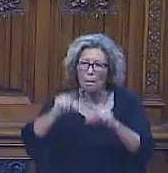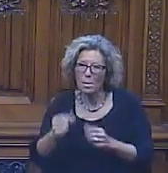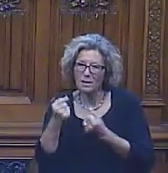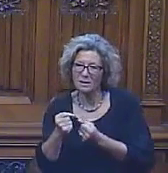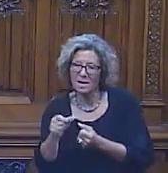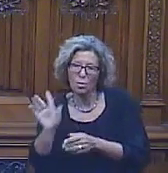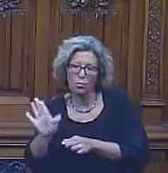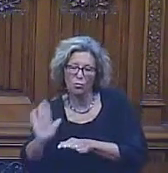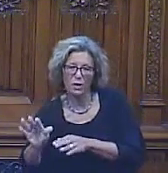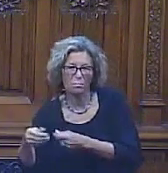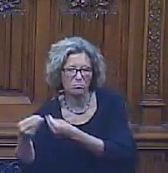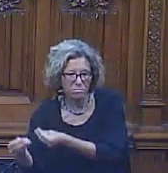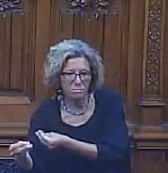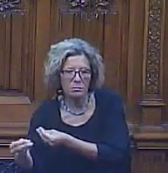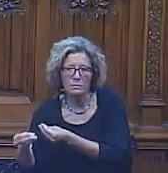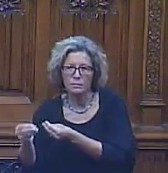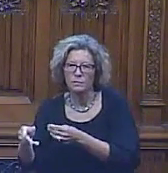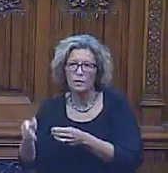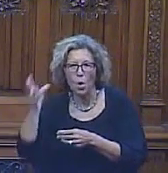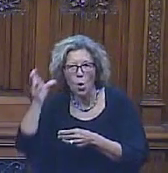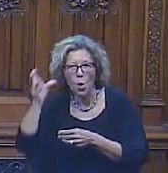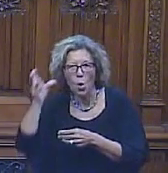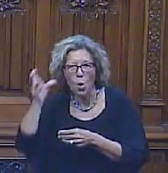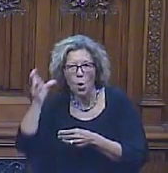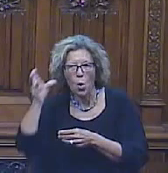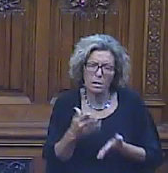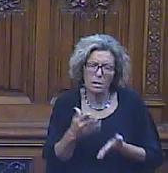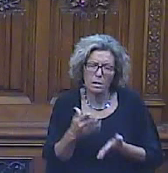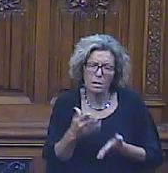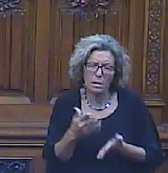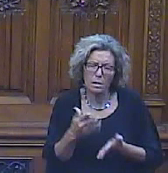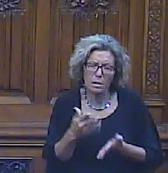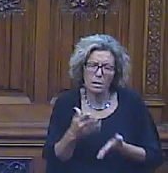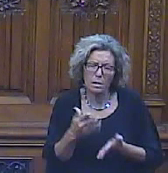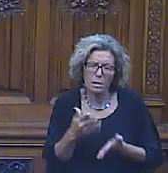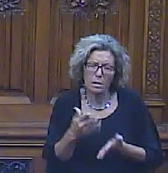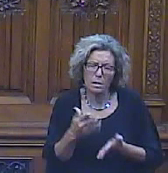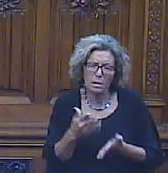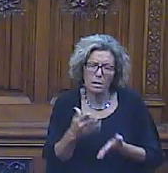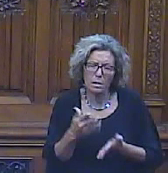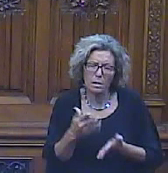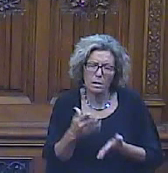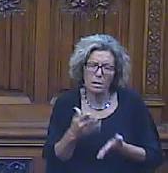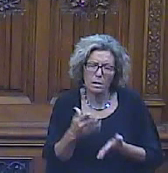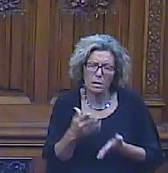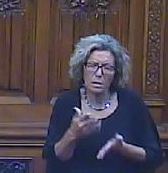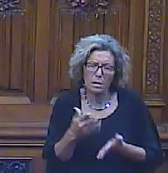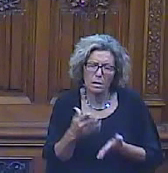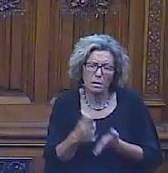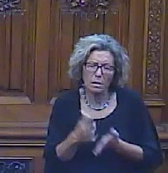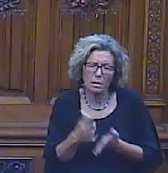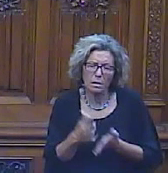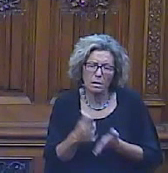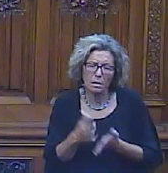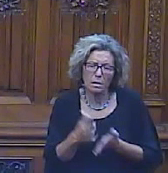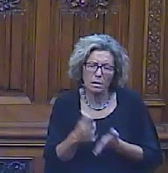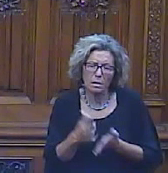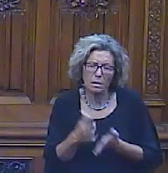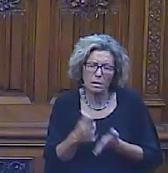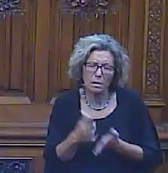zu vergönnen, auch die ÖVP nicht, dann braucht es manchmal nicht viele Worte. Und jetzt